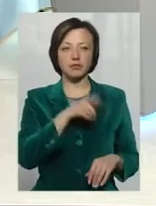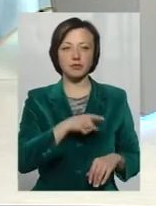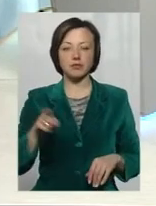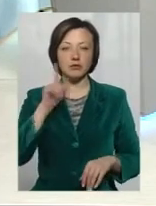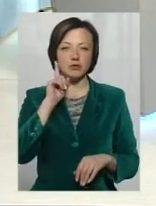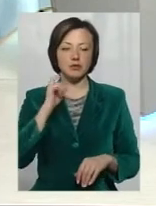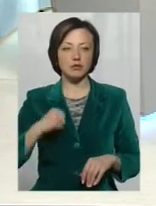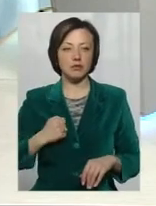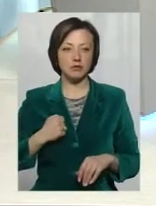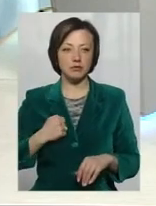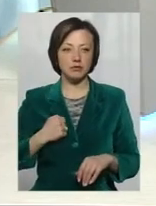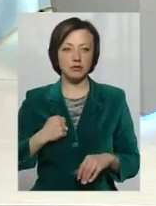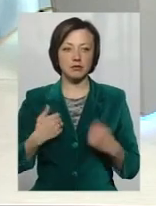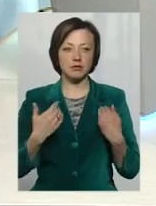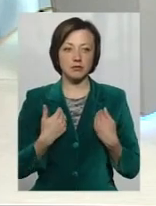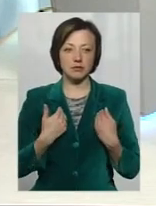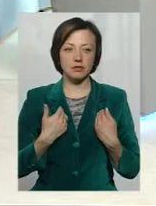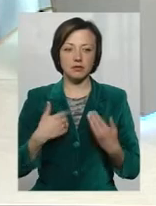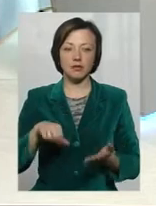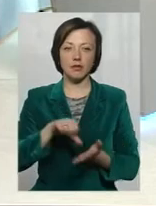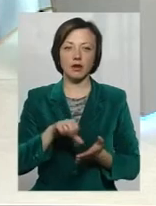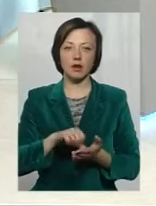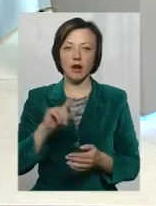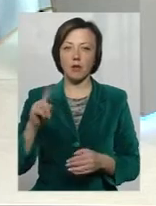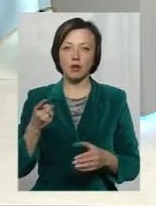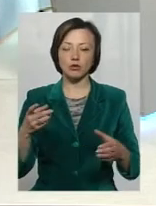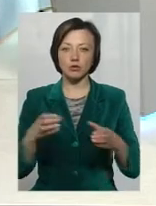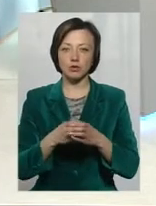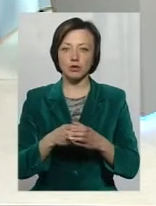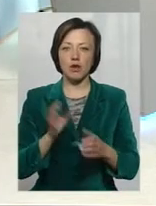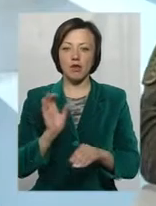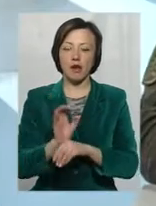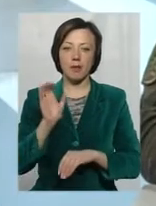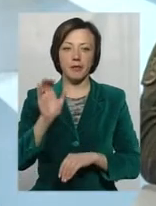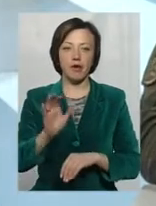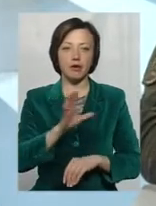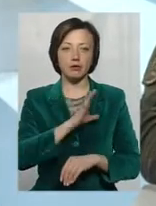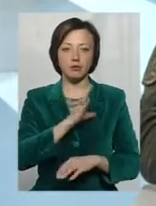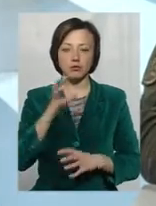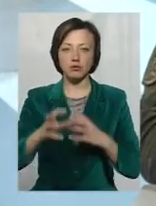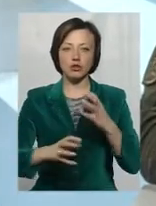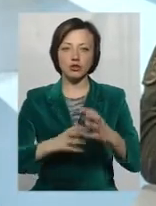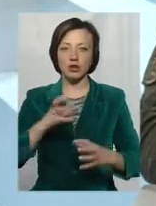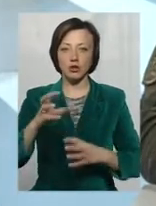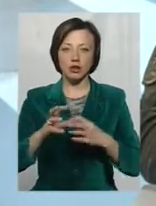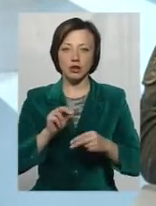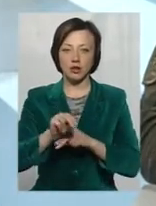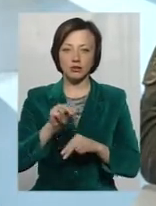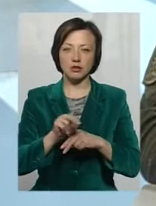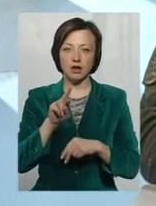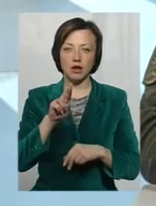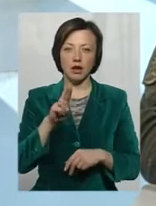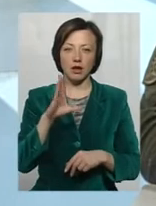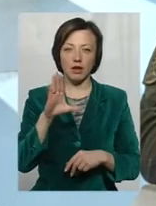бійця, я представник першої роти, рота була направлена на проходження міжнародних навчань до Яворівського